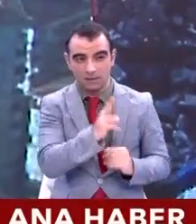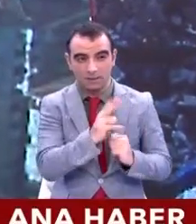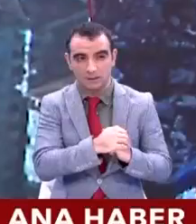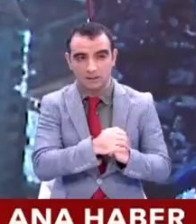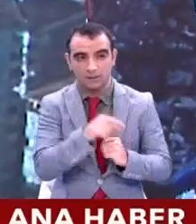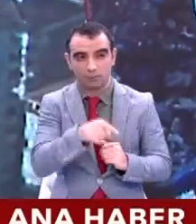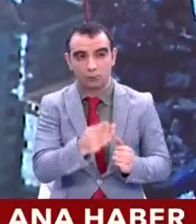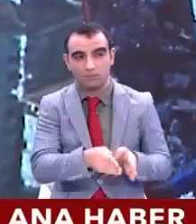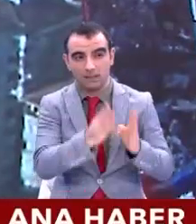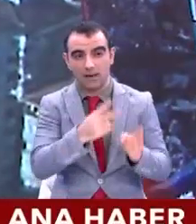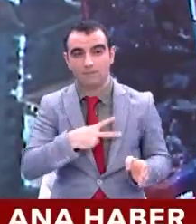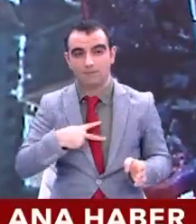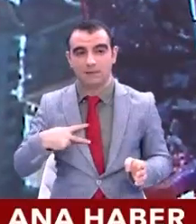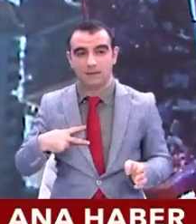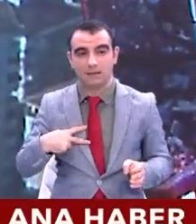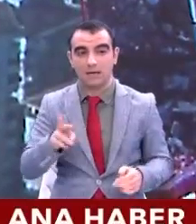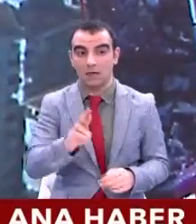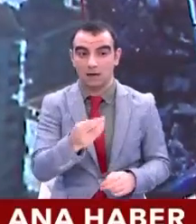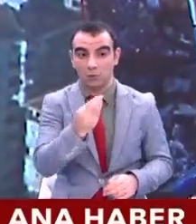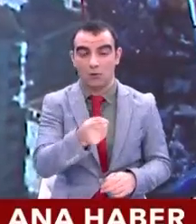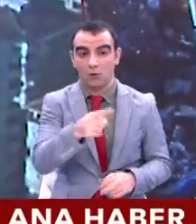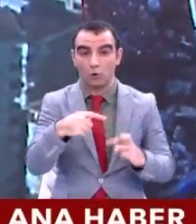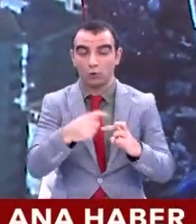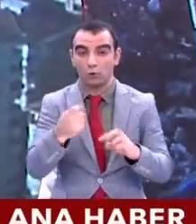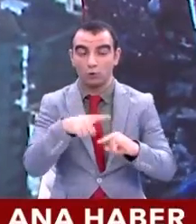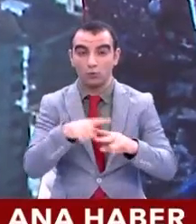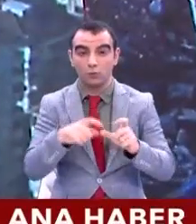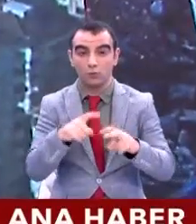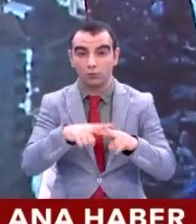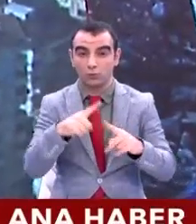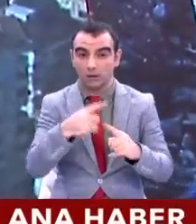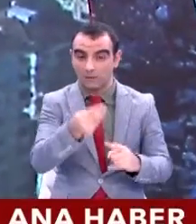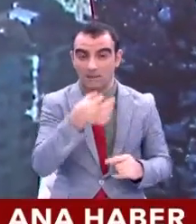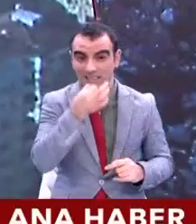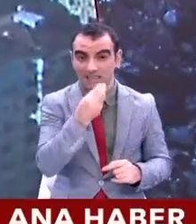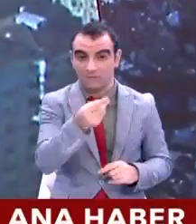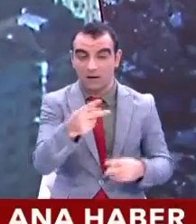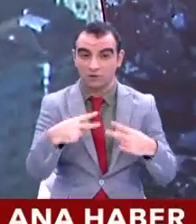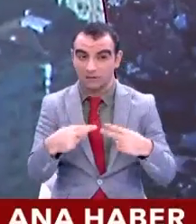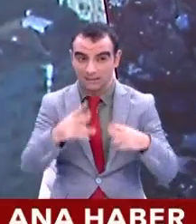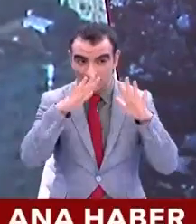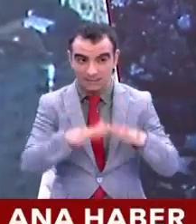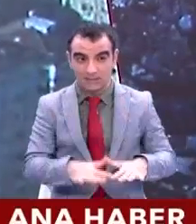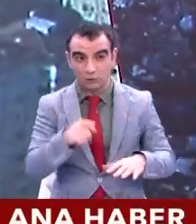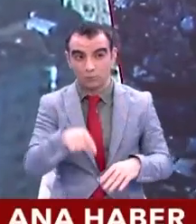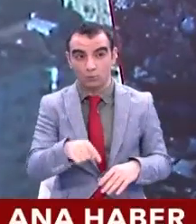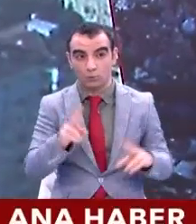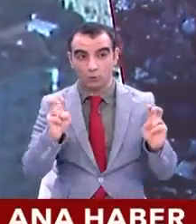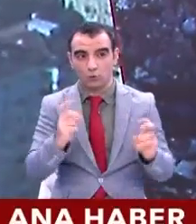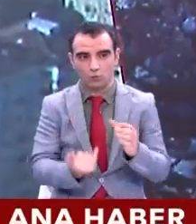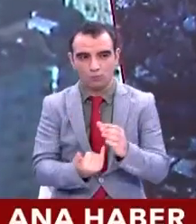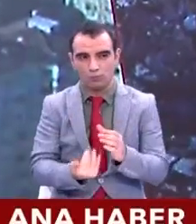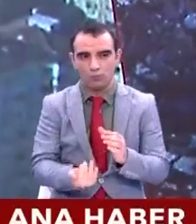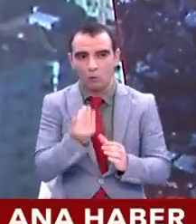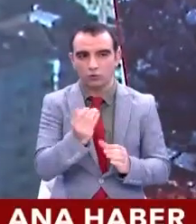Bu binaya belediye ruhsat vermiş Düşünebiliyor musun izin vermiş ve en nihayette riskli yıkılacak ve sonuçta Burası boşaltılıyor